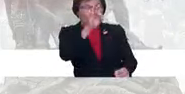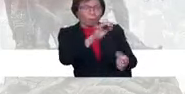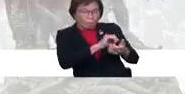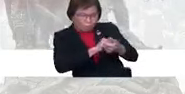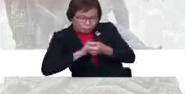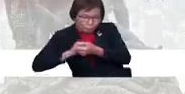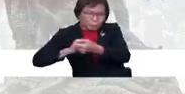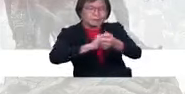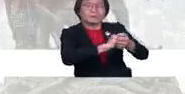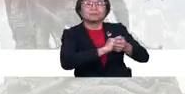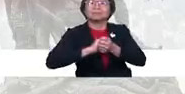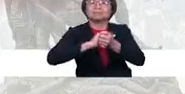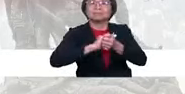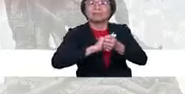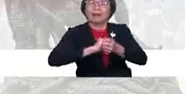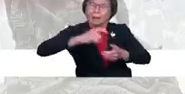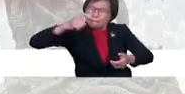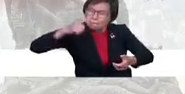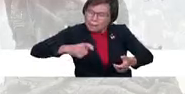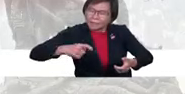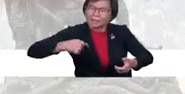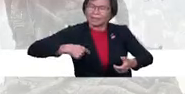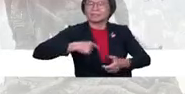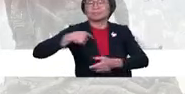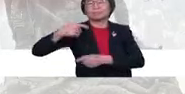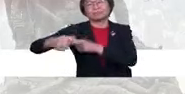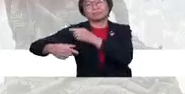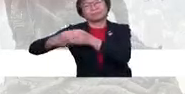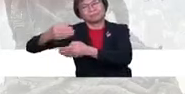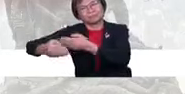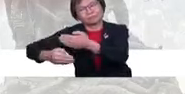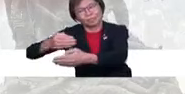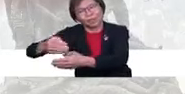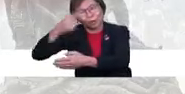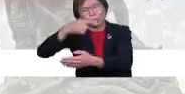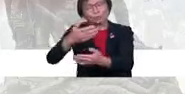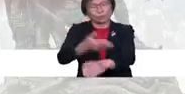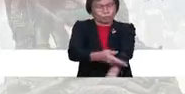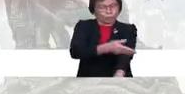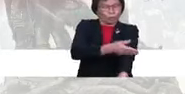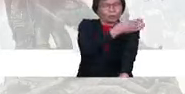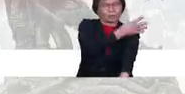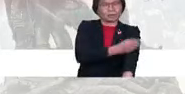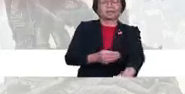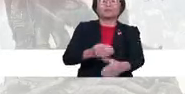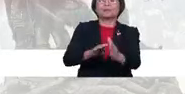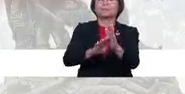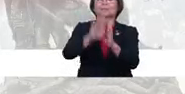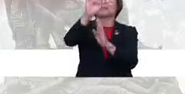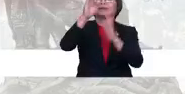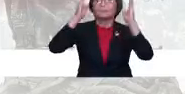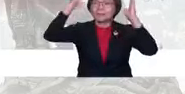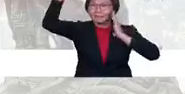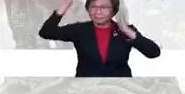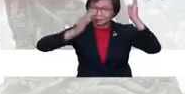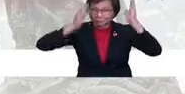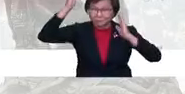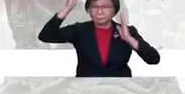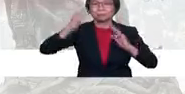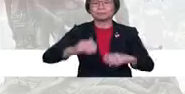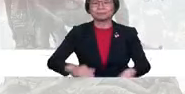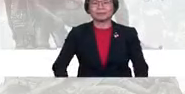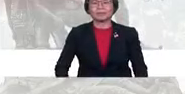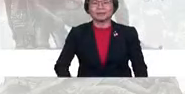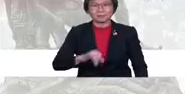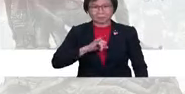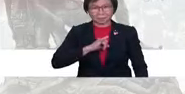kebersamaan inilah yang perlu kita warisi untuk memulihkan dan membela negara saya